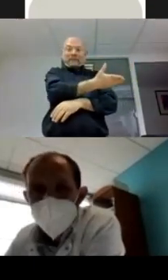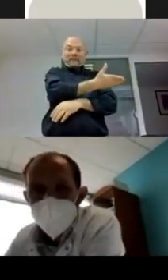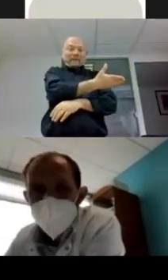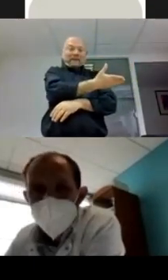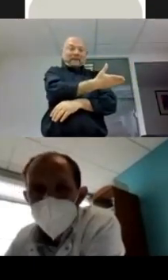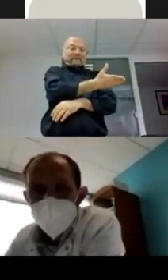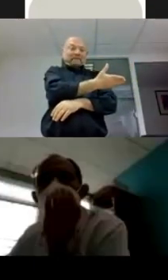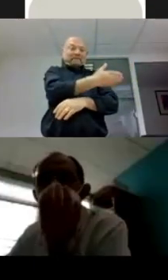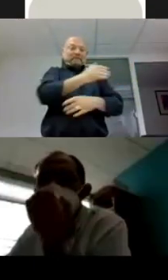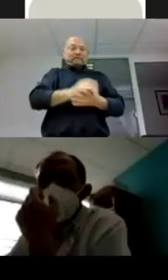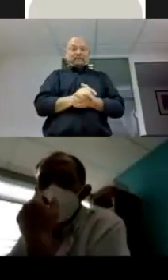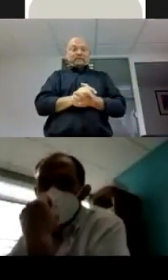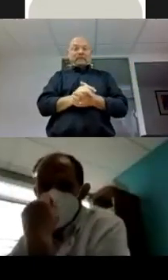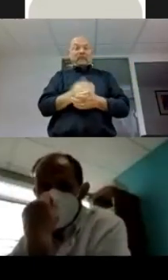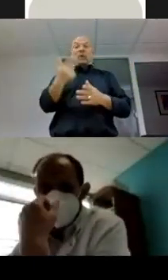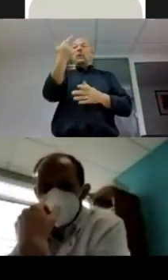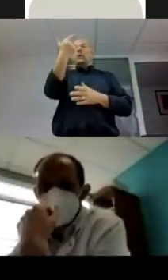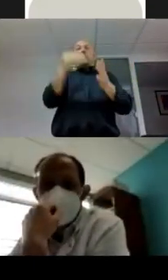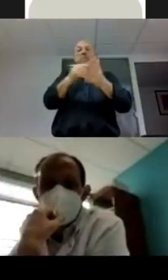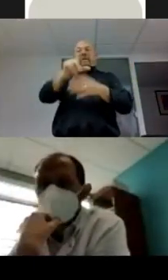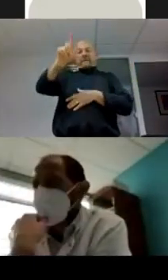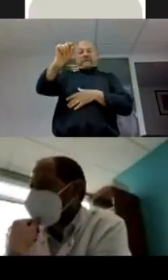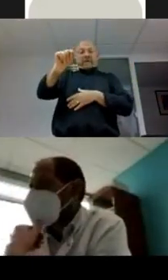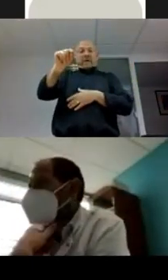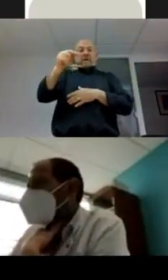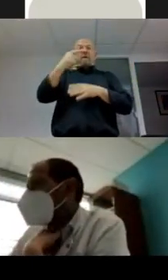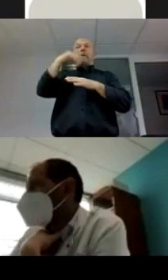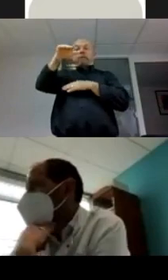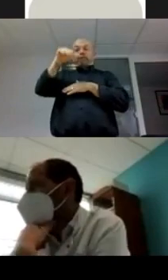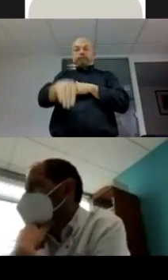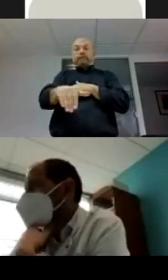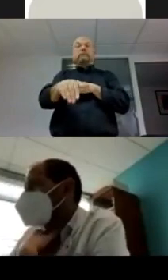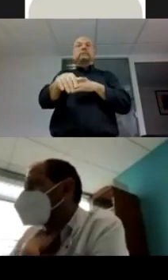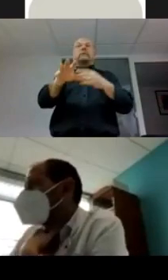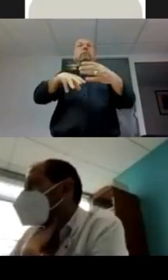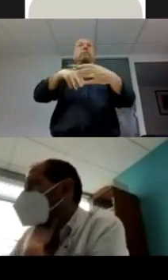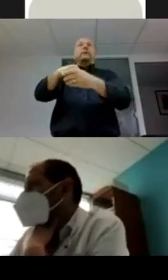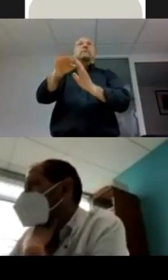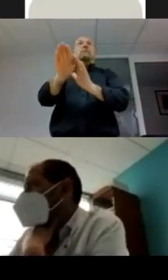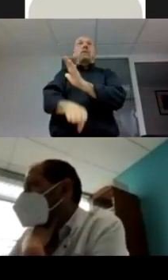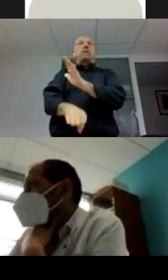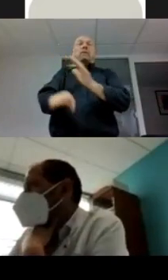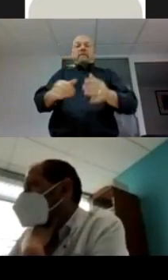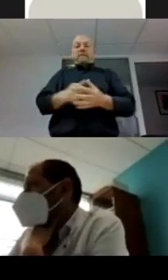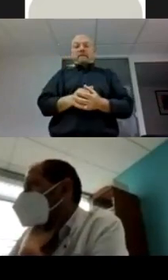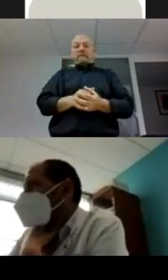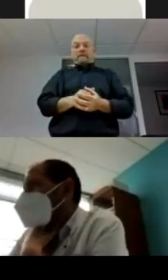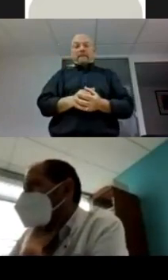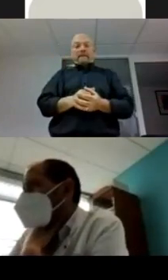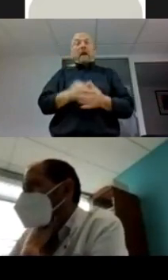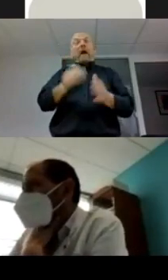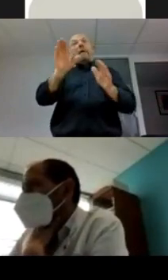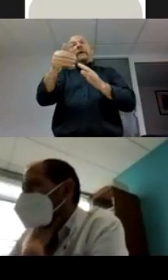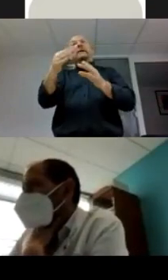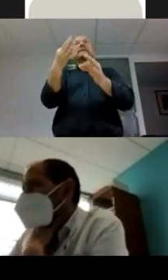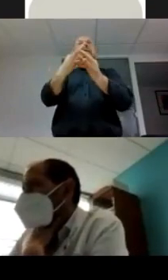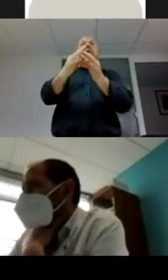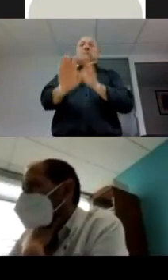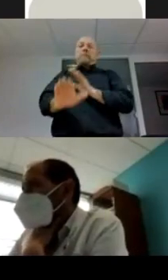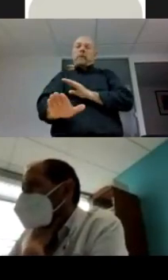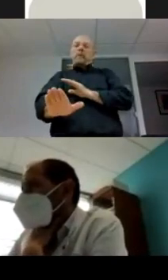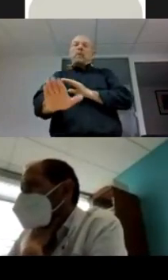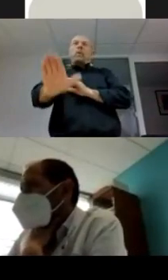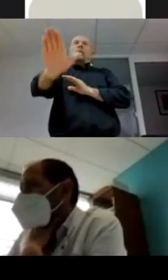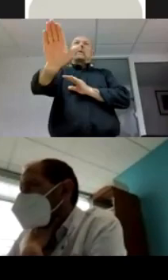2019. Et la courbe pleine, la participation de 2020, où on voit bien sûr une chute très importante